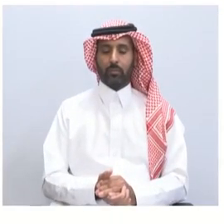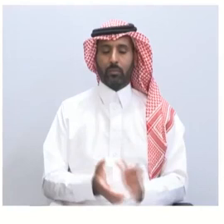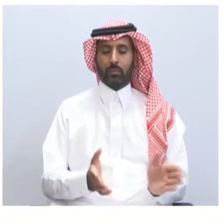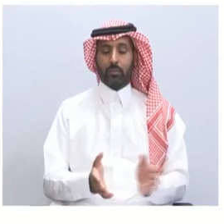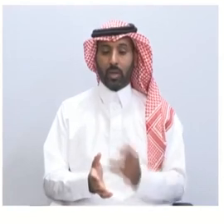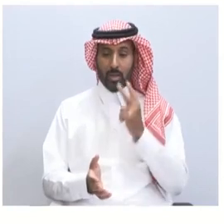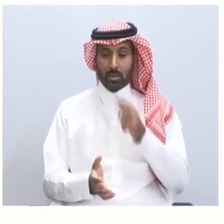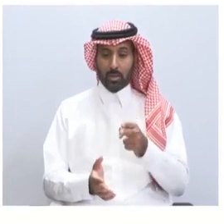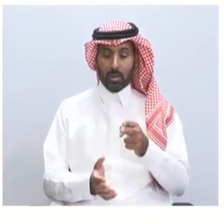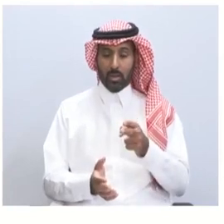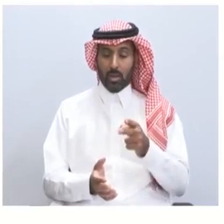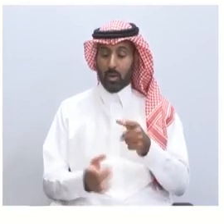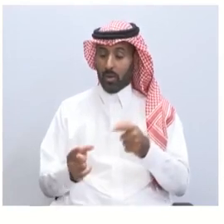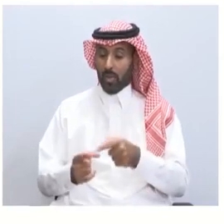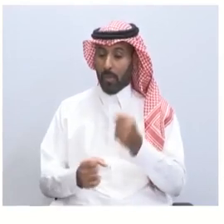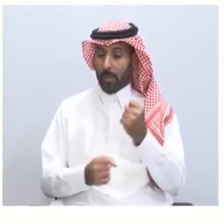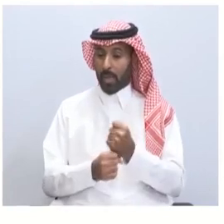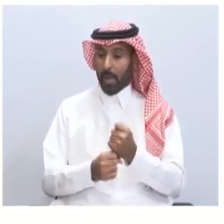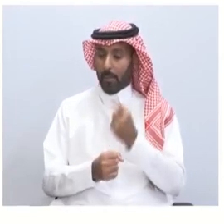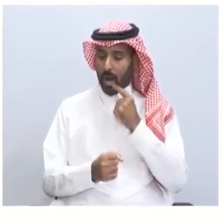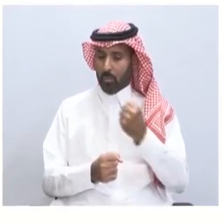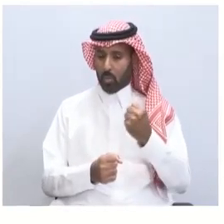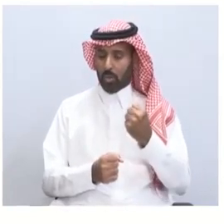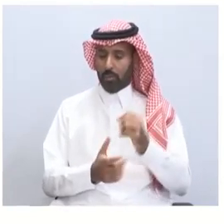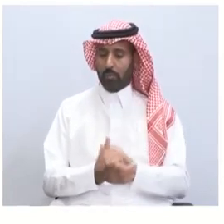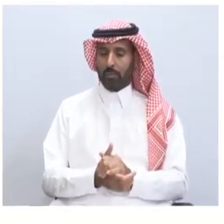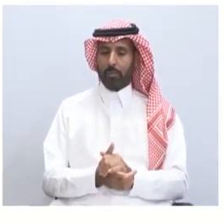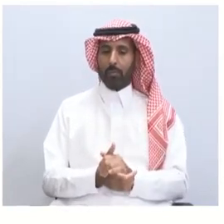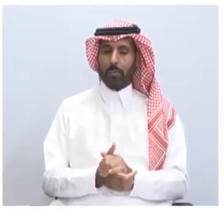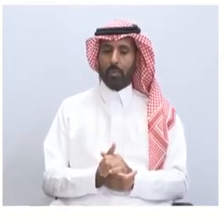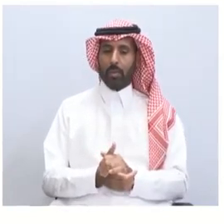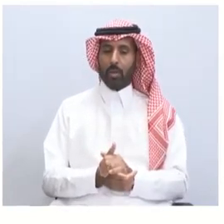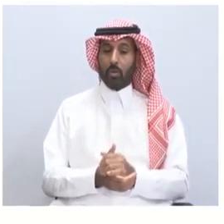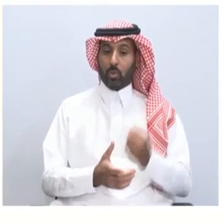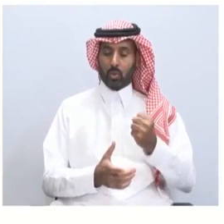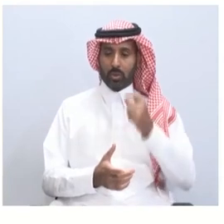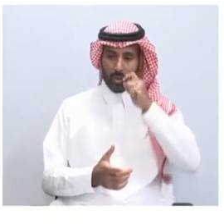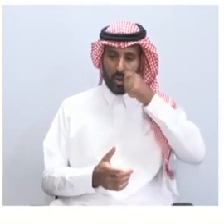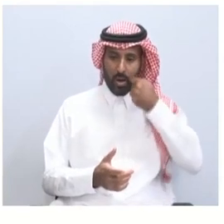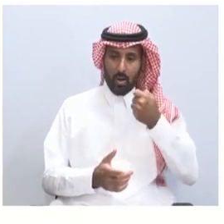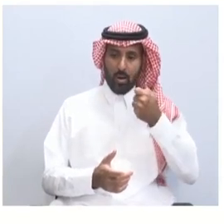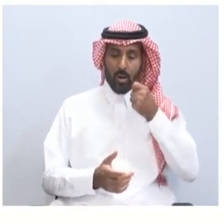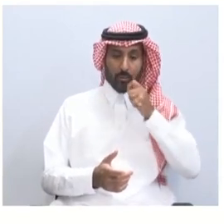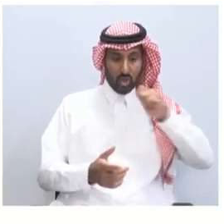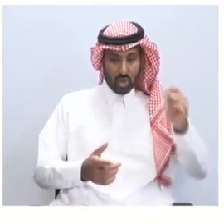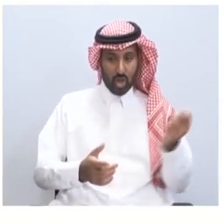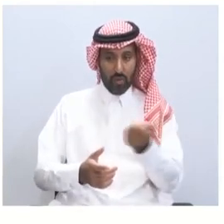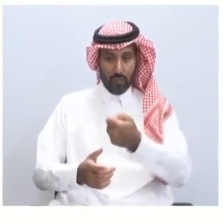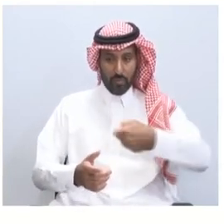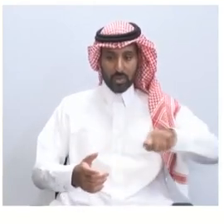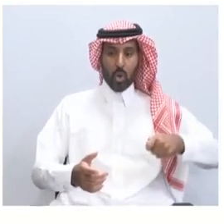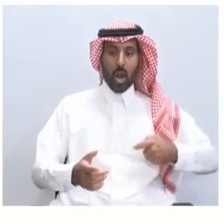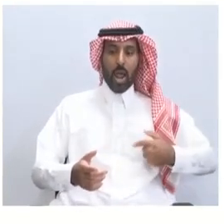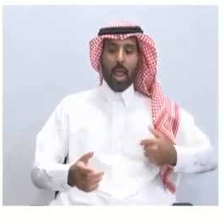السعوديه حيث تضمنت اعماله البطوليه والشجاعه بسيفه المشهور